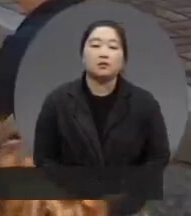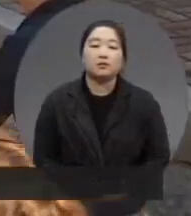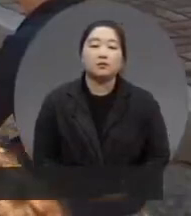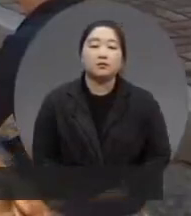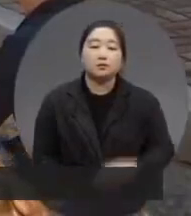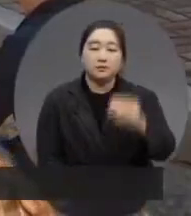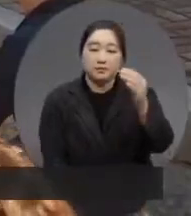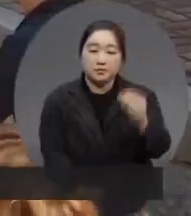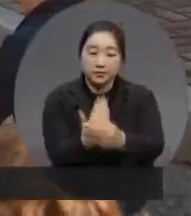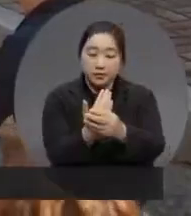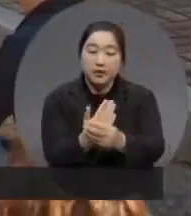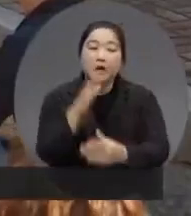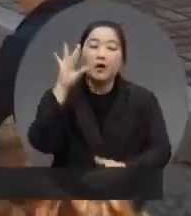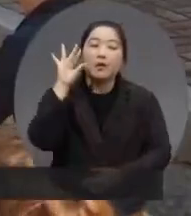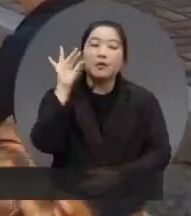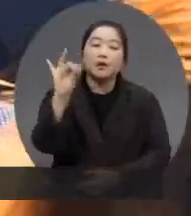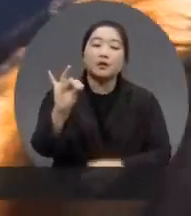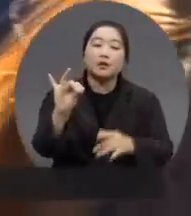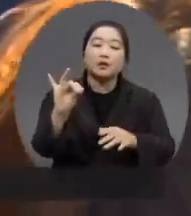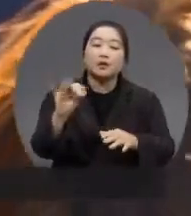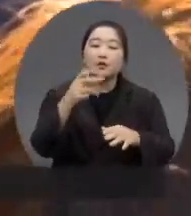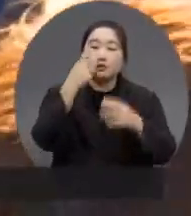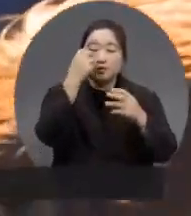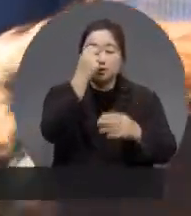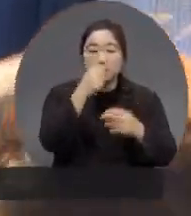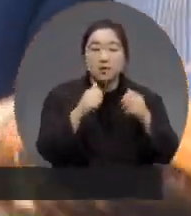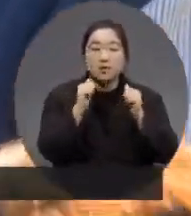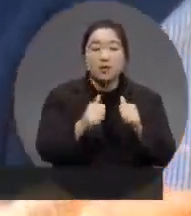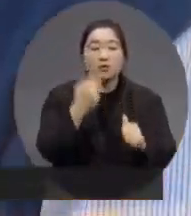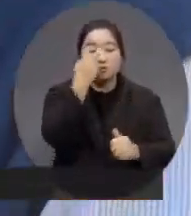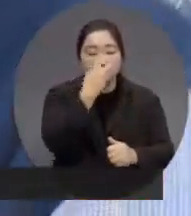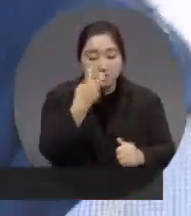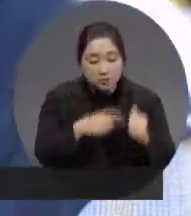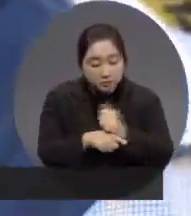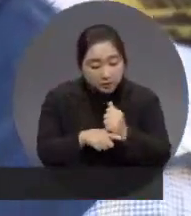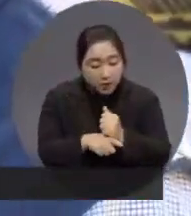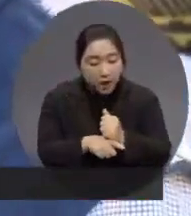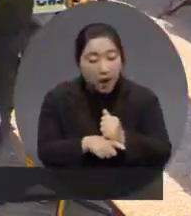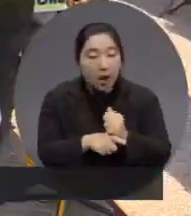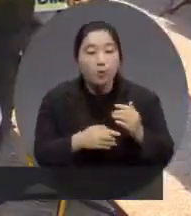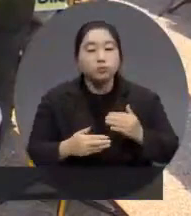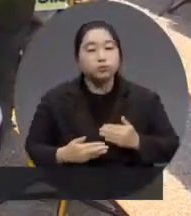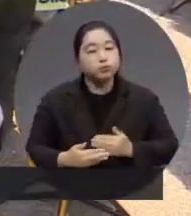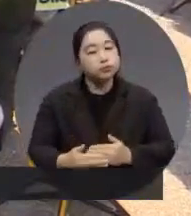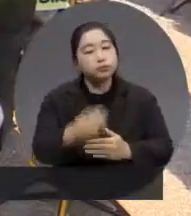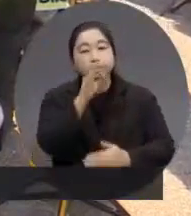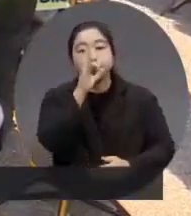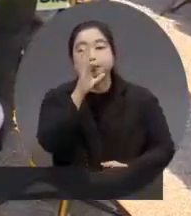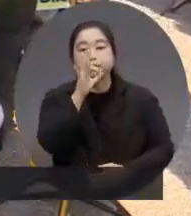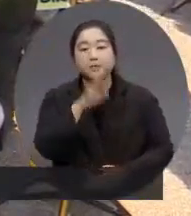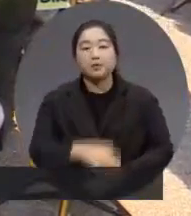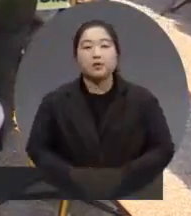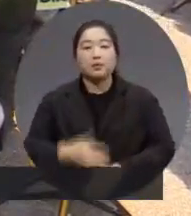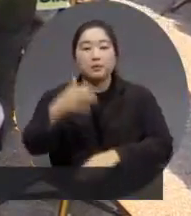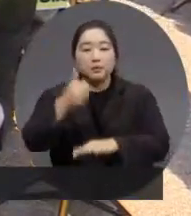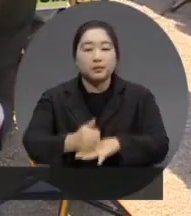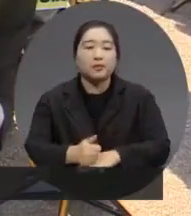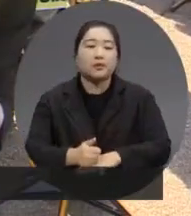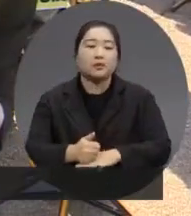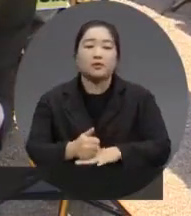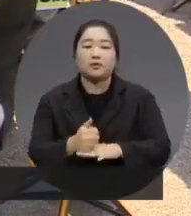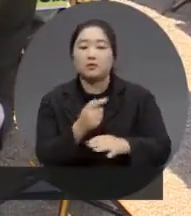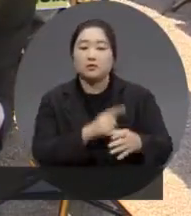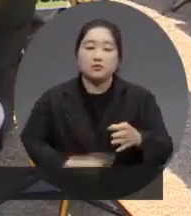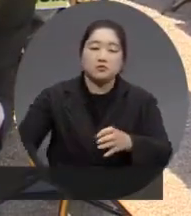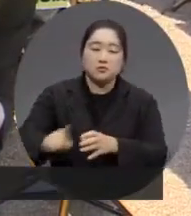참사가 난 지 100일이 다 돼가지만 검찰 수사도 속도를 내지 못하고 있습니다. 결국 다시 거리로 나선 오송